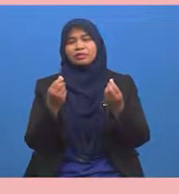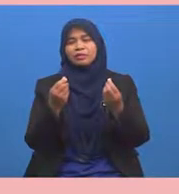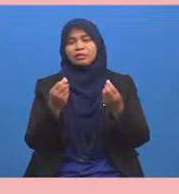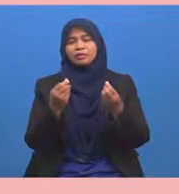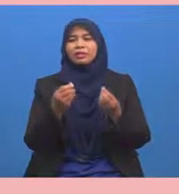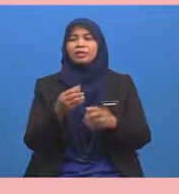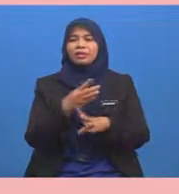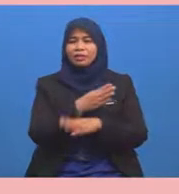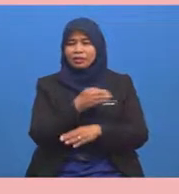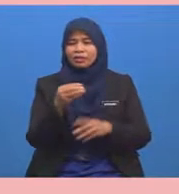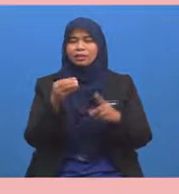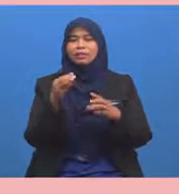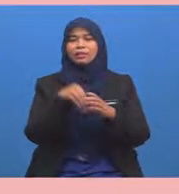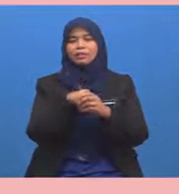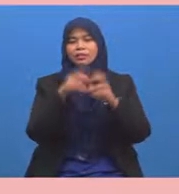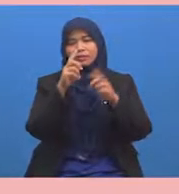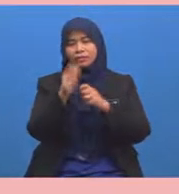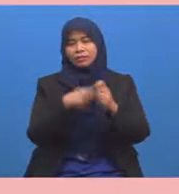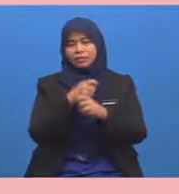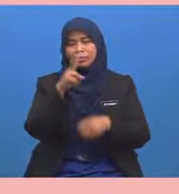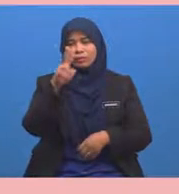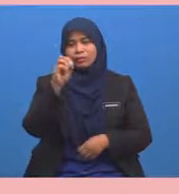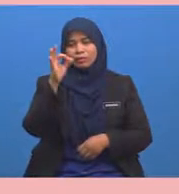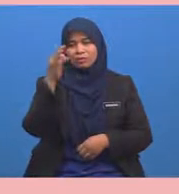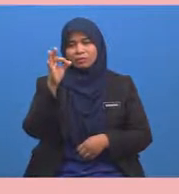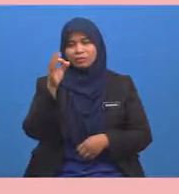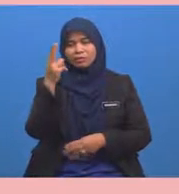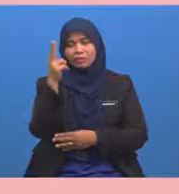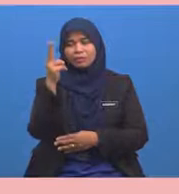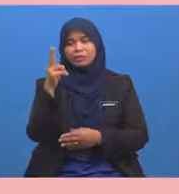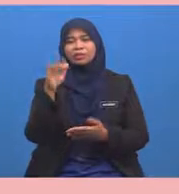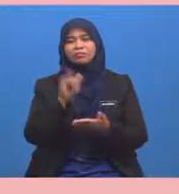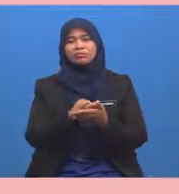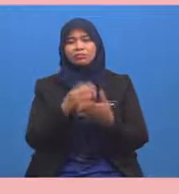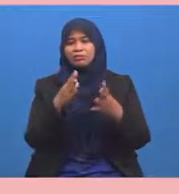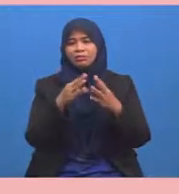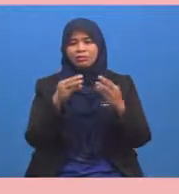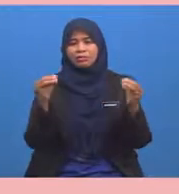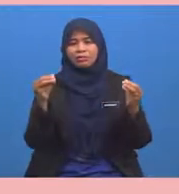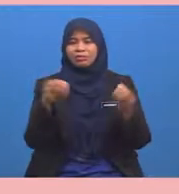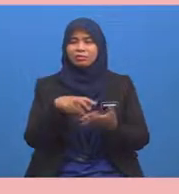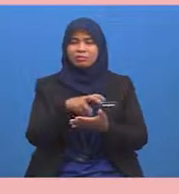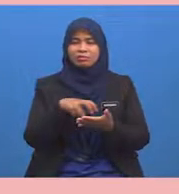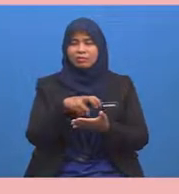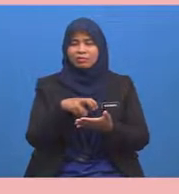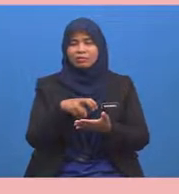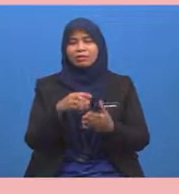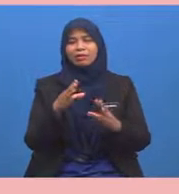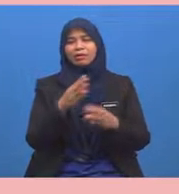pada tahun 2019, hutan tersebut telah diterokai hampir keseluruhannya.